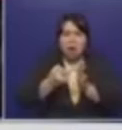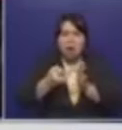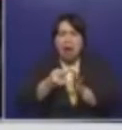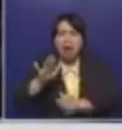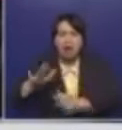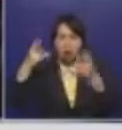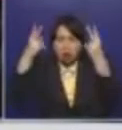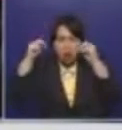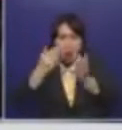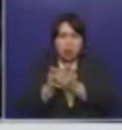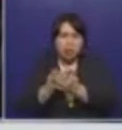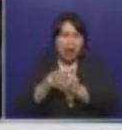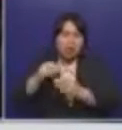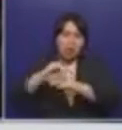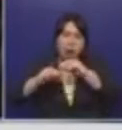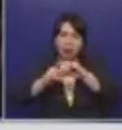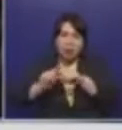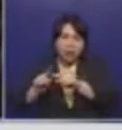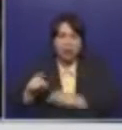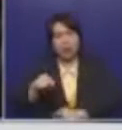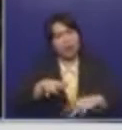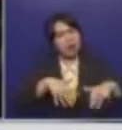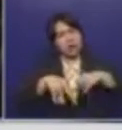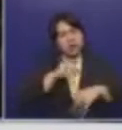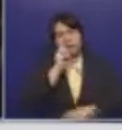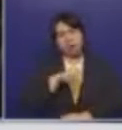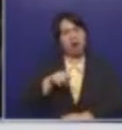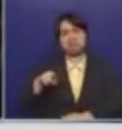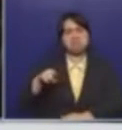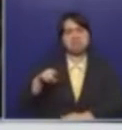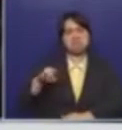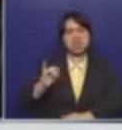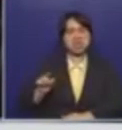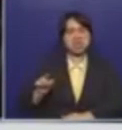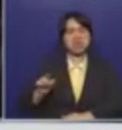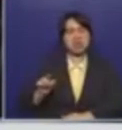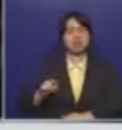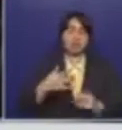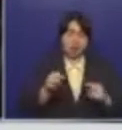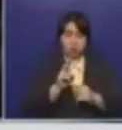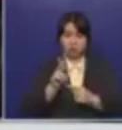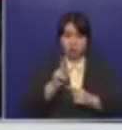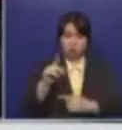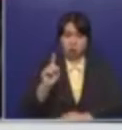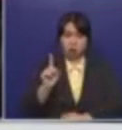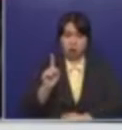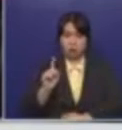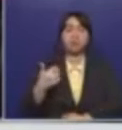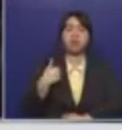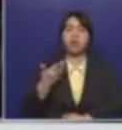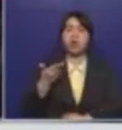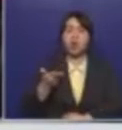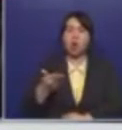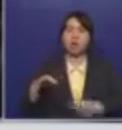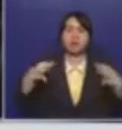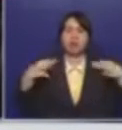นี่แหละค่ะที่ประชาชนไม่สามารถให้ท่านบริหารประเทศต่อไปส่วนข้อเรียกร้องข้อที่2ที่ประชาชนเรียกร้องคือเสรีภา